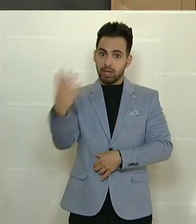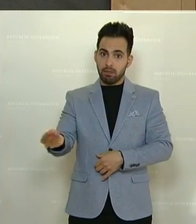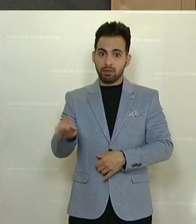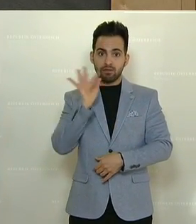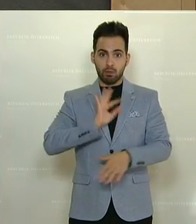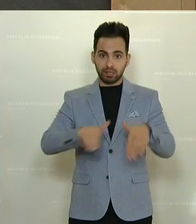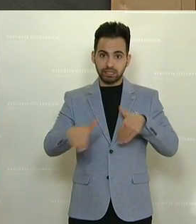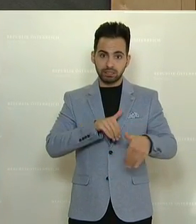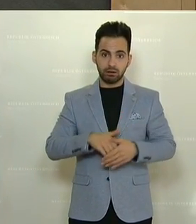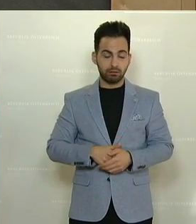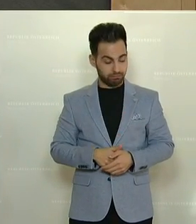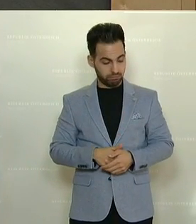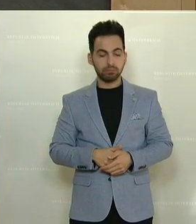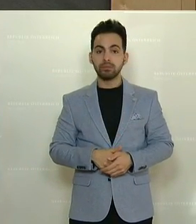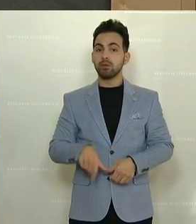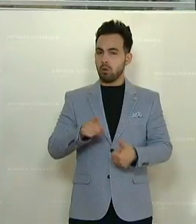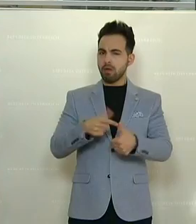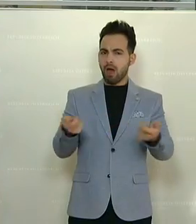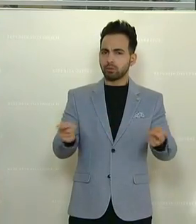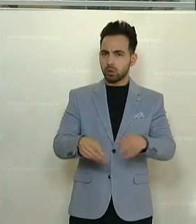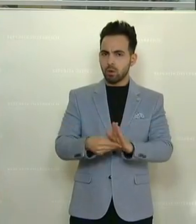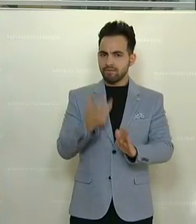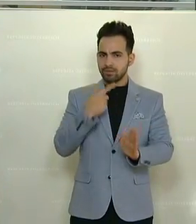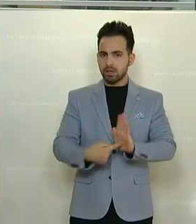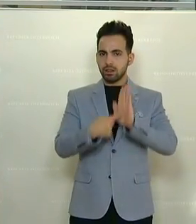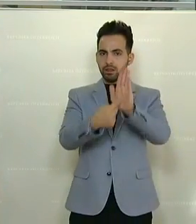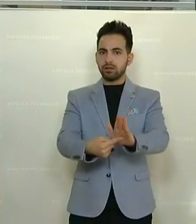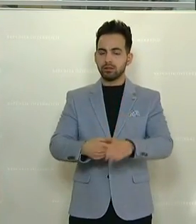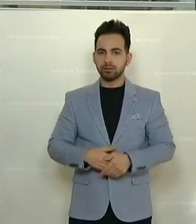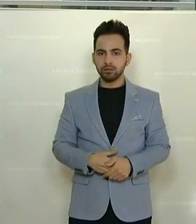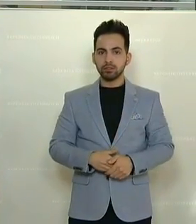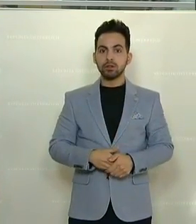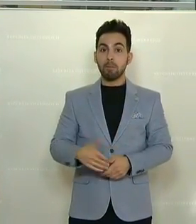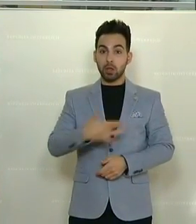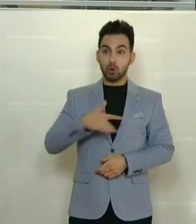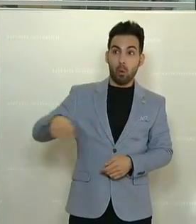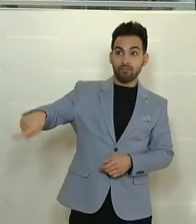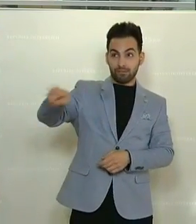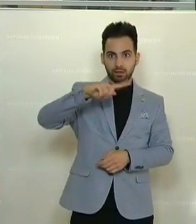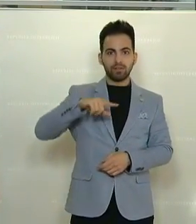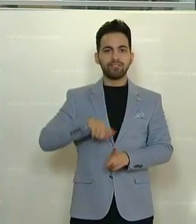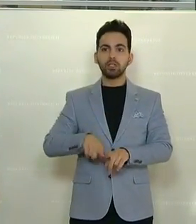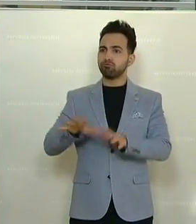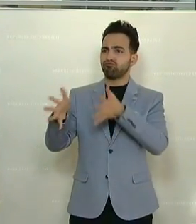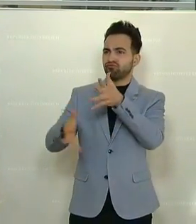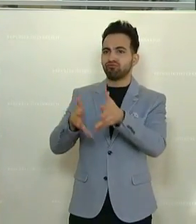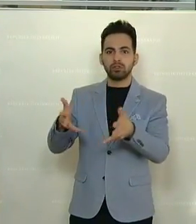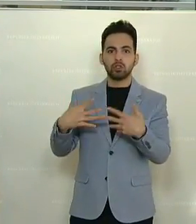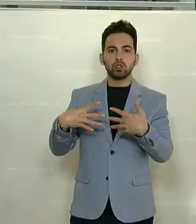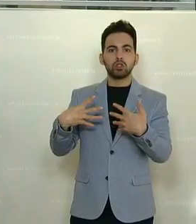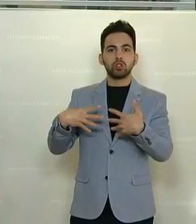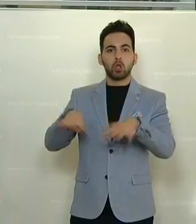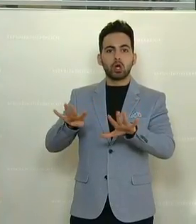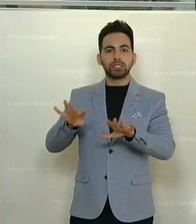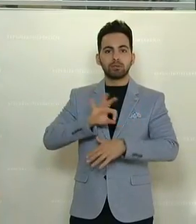Ministerin. Und zum Abschluss eines noch. Die Betroffenen wurden im Glauben gelassen, dass sie 19%